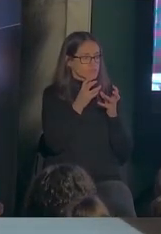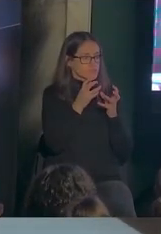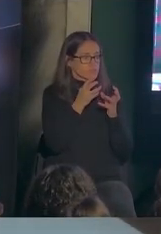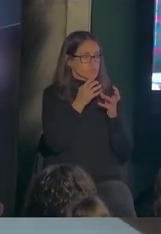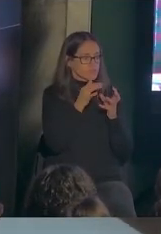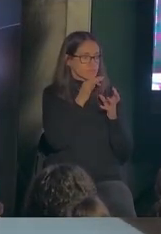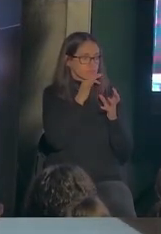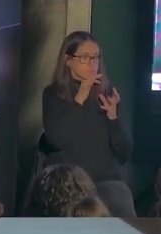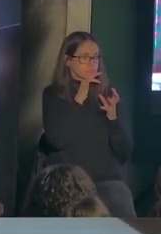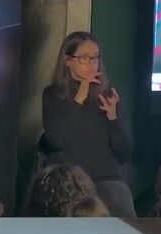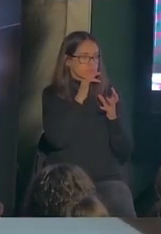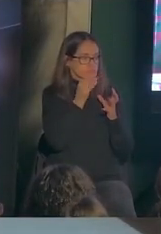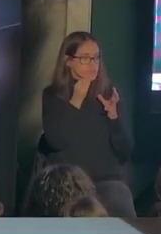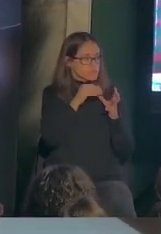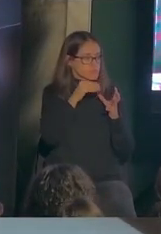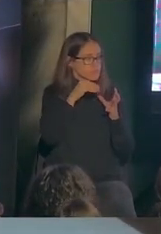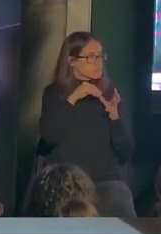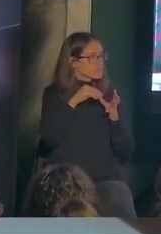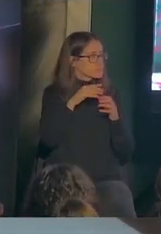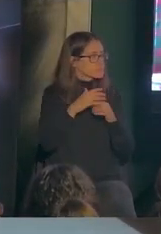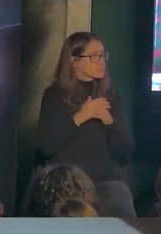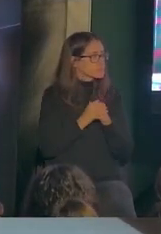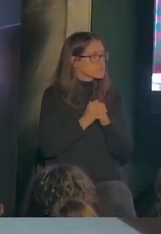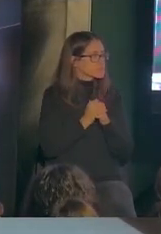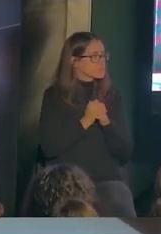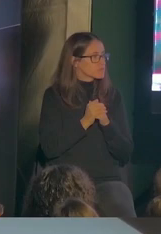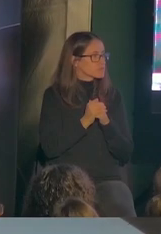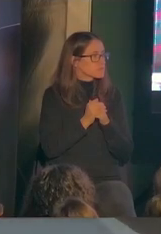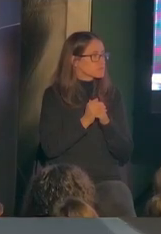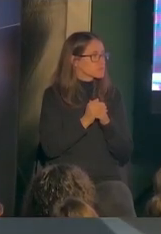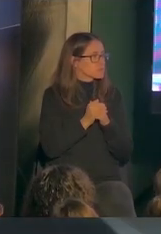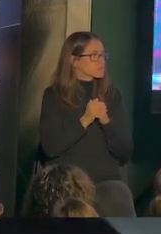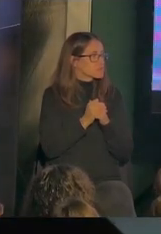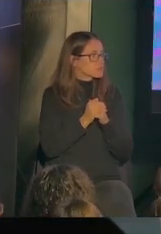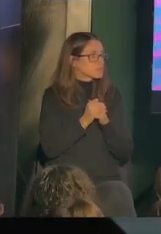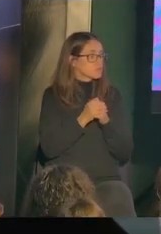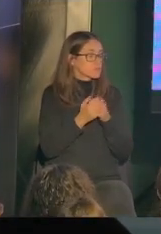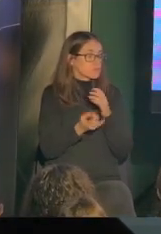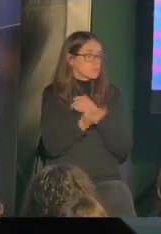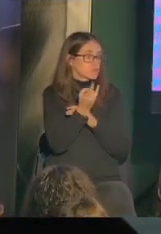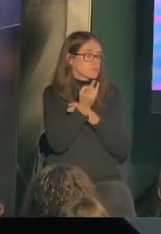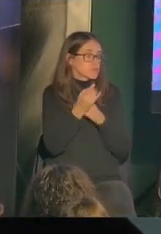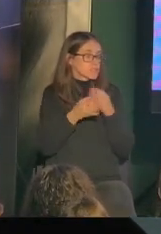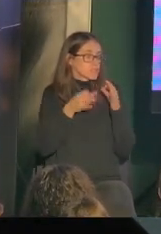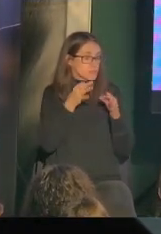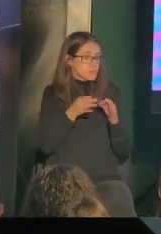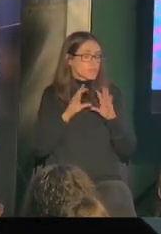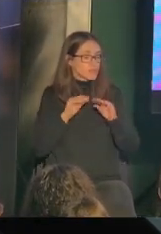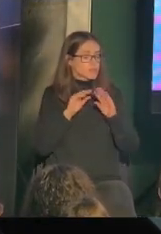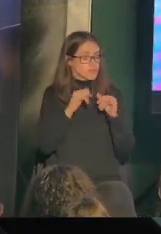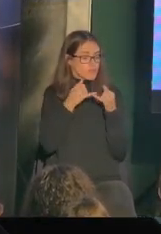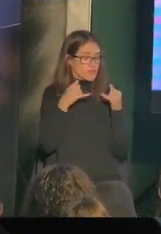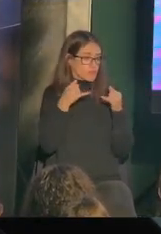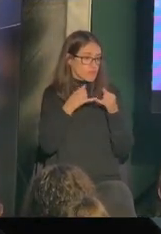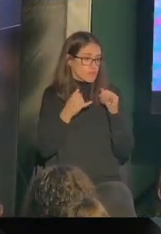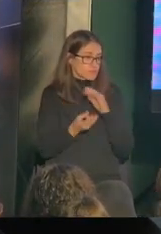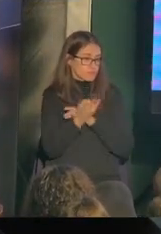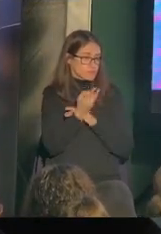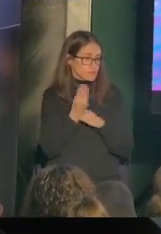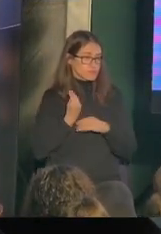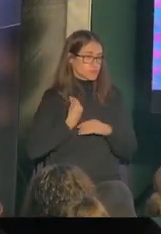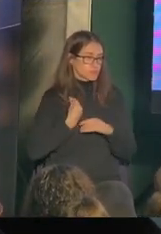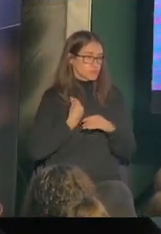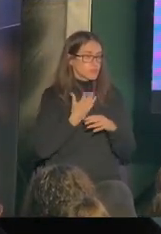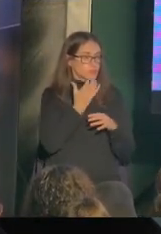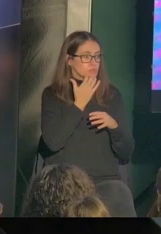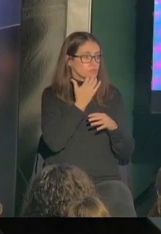d'afegir. Perquè veieu que és, bueno, és el que té quan treballes amb fibres, que són una mica